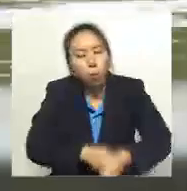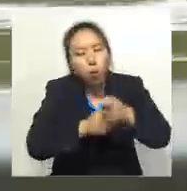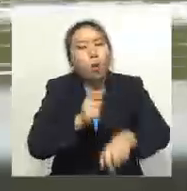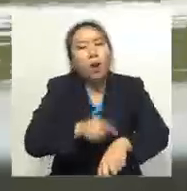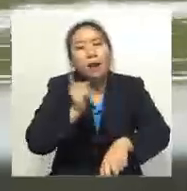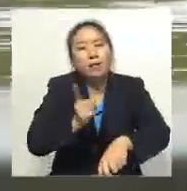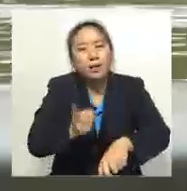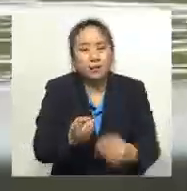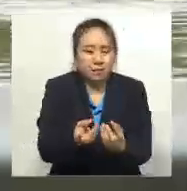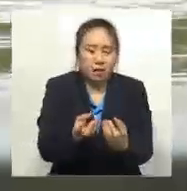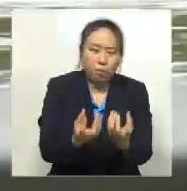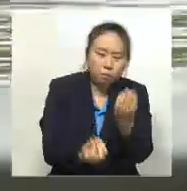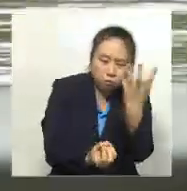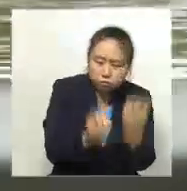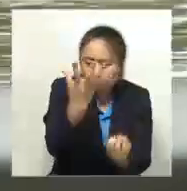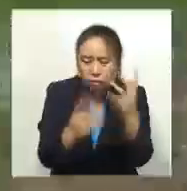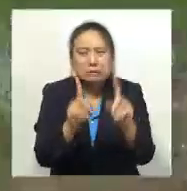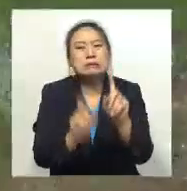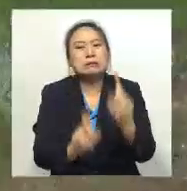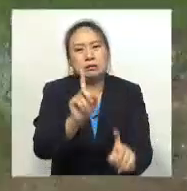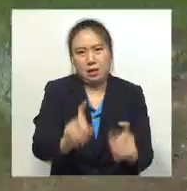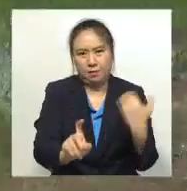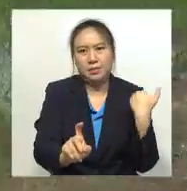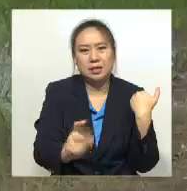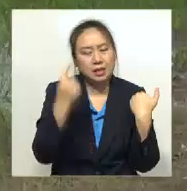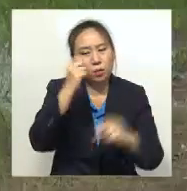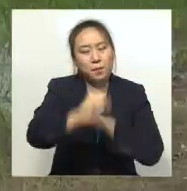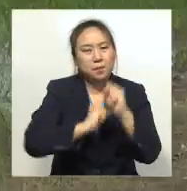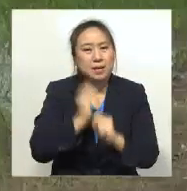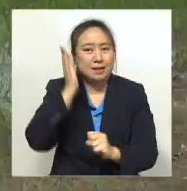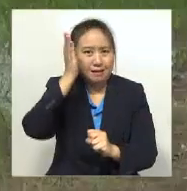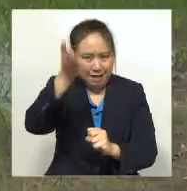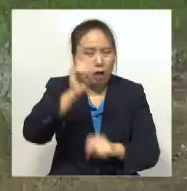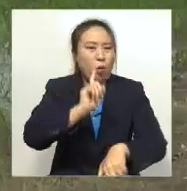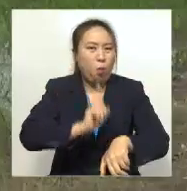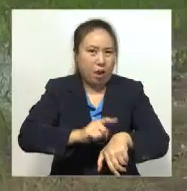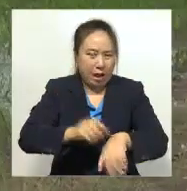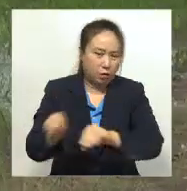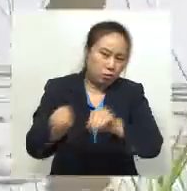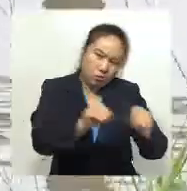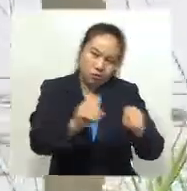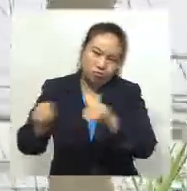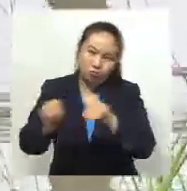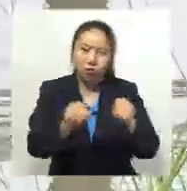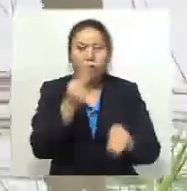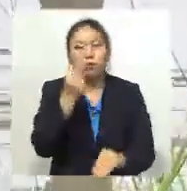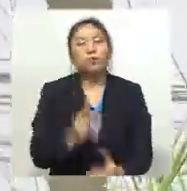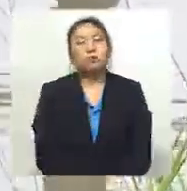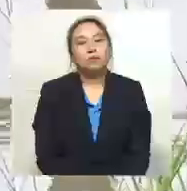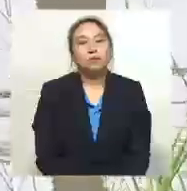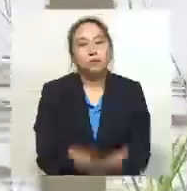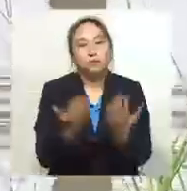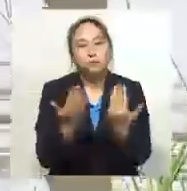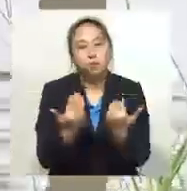ษตรก็จะเสียหายคาดว่าปีการเพาะปลูกหน้าจะต้องดำเนินการปรับเปลี่ยนเวลาให้ได้ ตอนนี้อีกหนึ่งหน้า